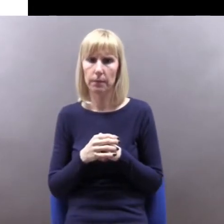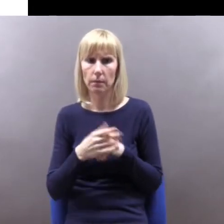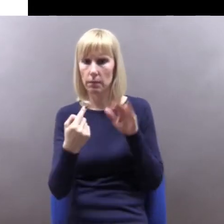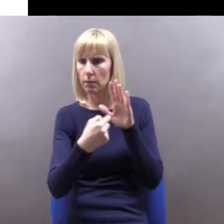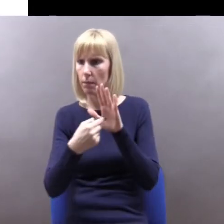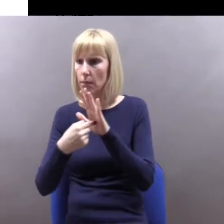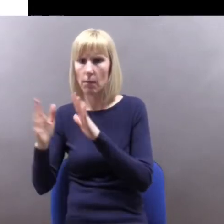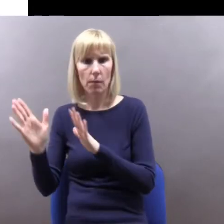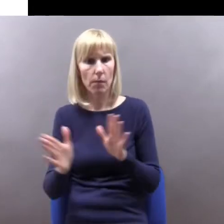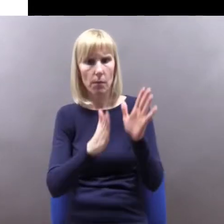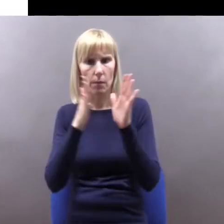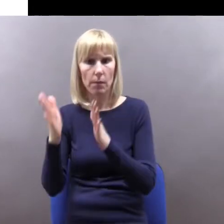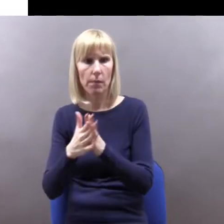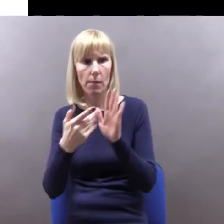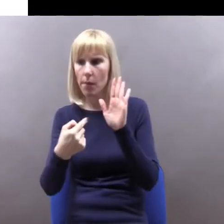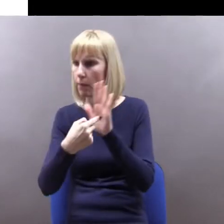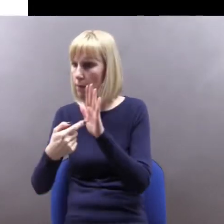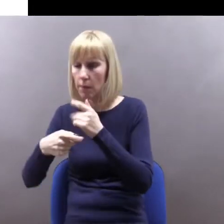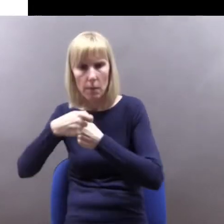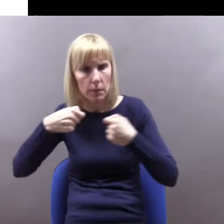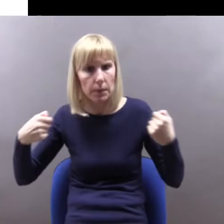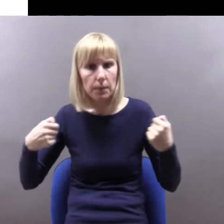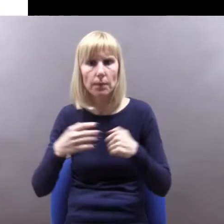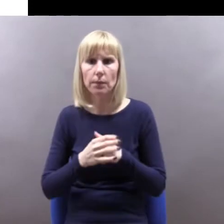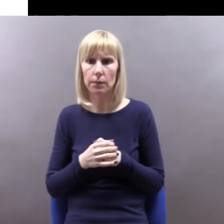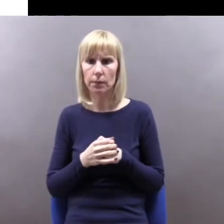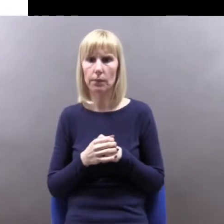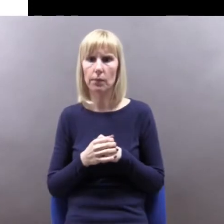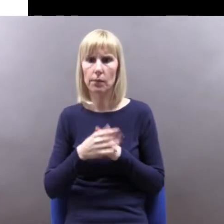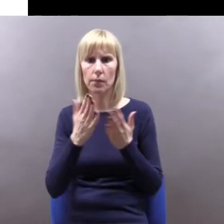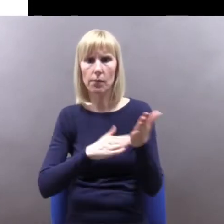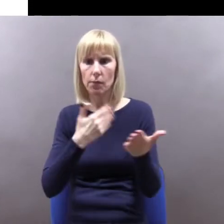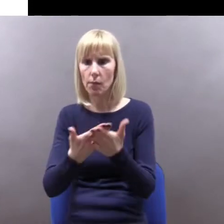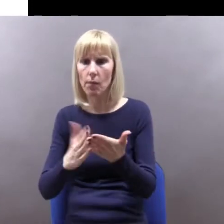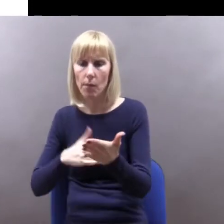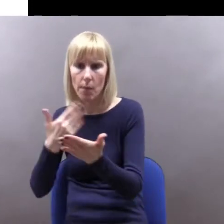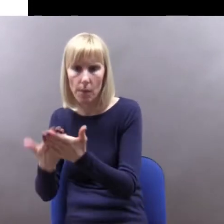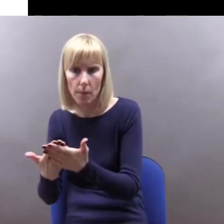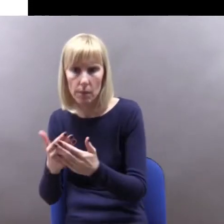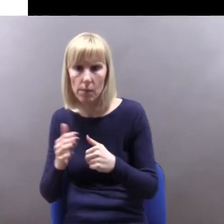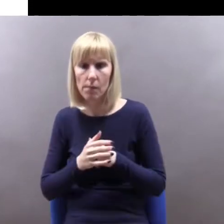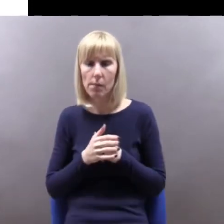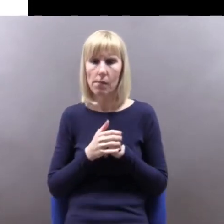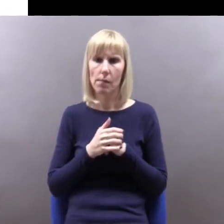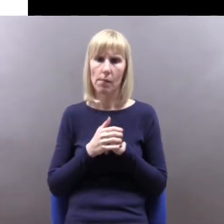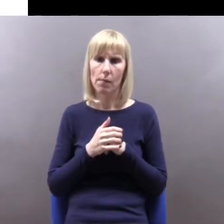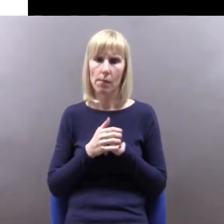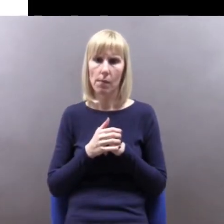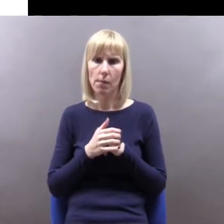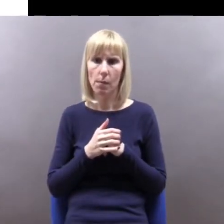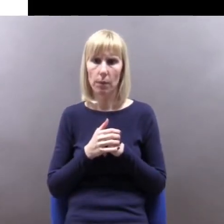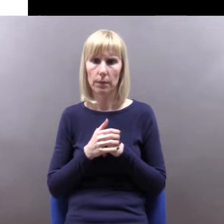w danym miejscu naszej wystawy i konsultowała z nimi, pokazując rozwiązanie, kiedy oni mówili nie, to